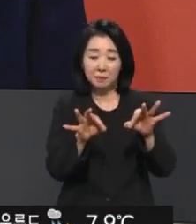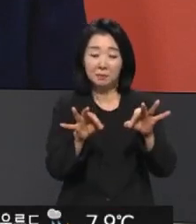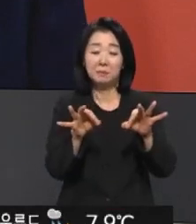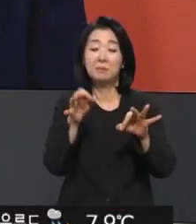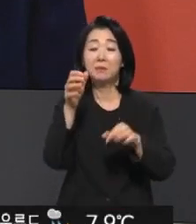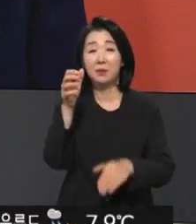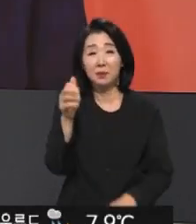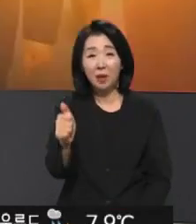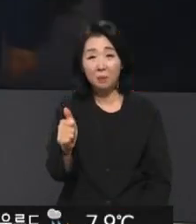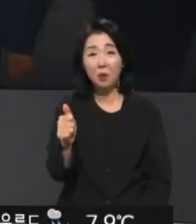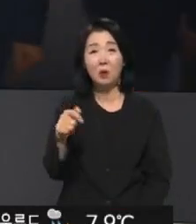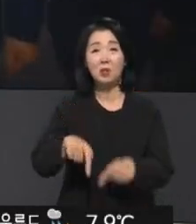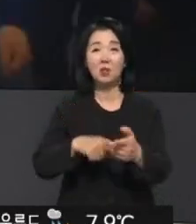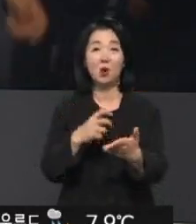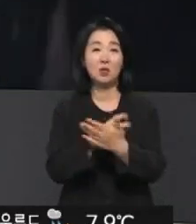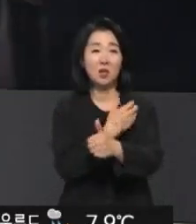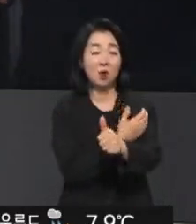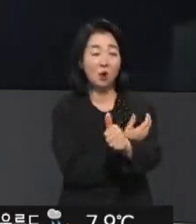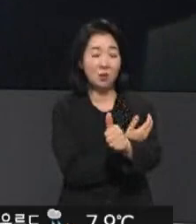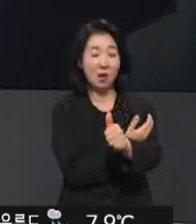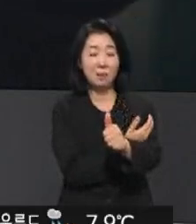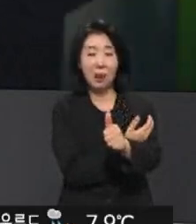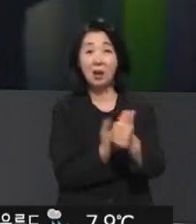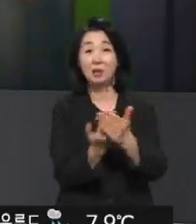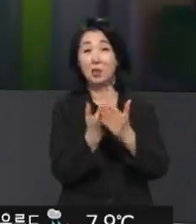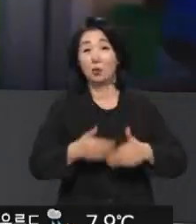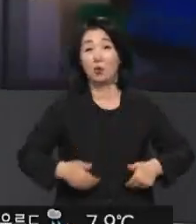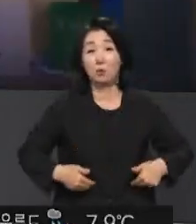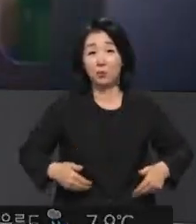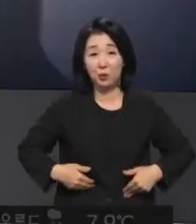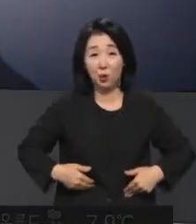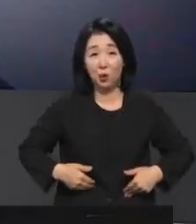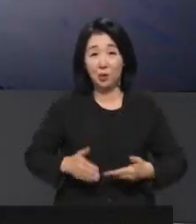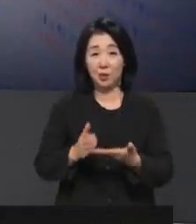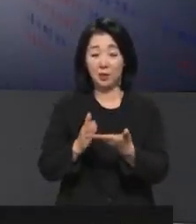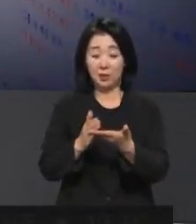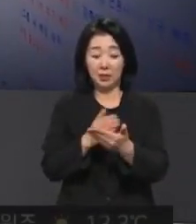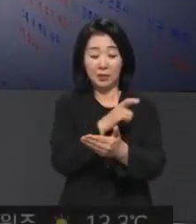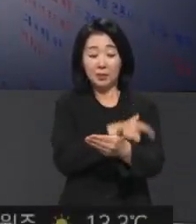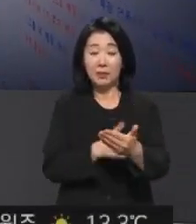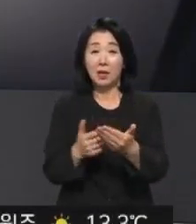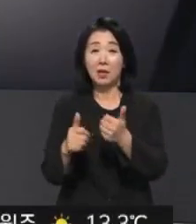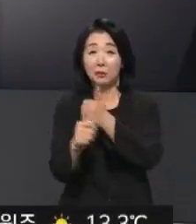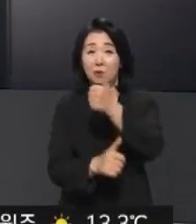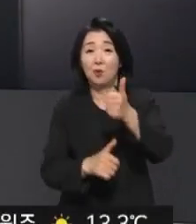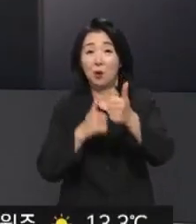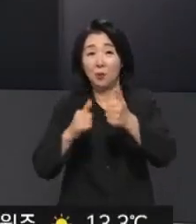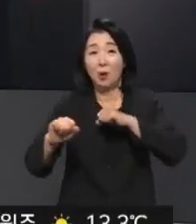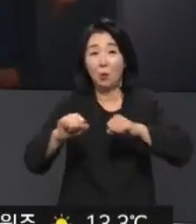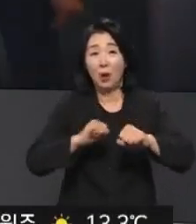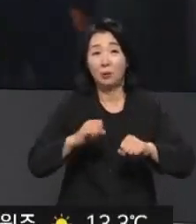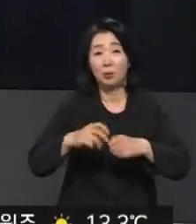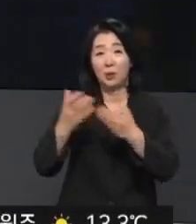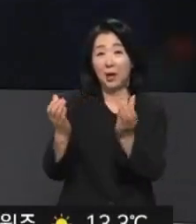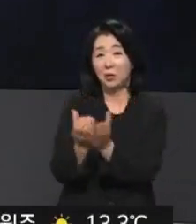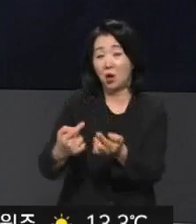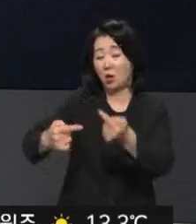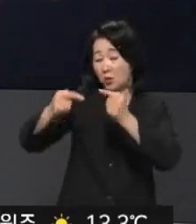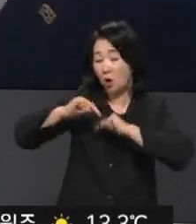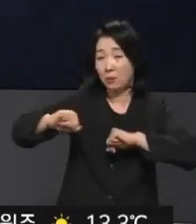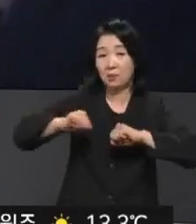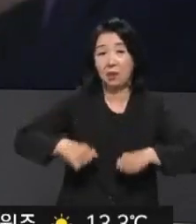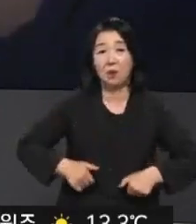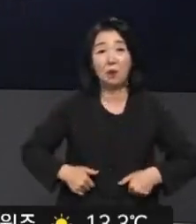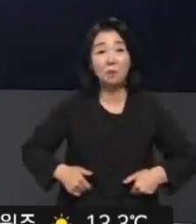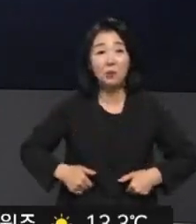역량 강화를 말했습니다. 의원들의 상임위원회 활동과 당정협의 참여 등 적극적인 의정활동을 권장하면서요.